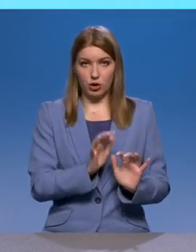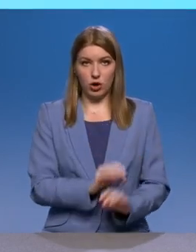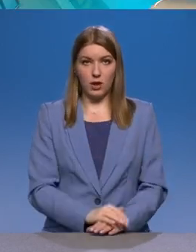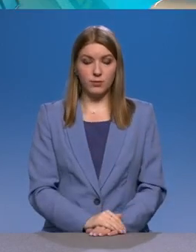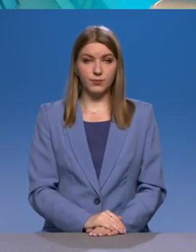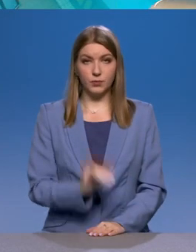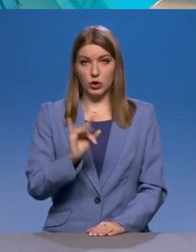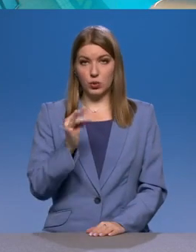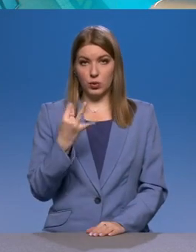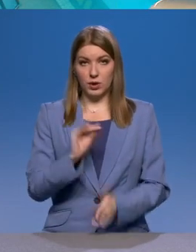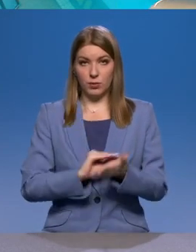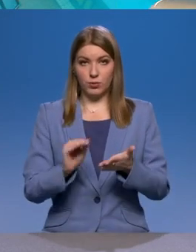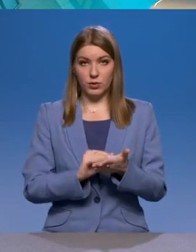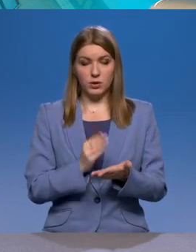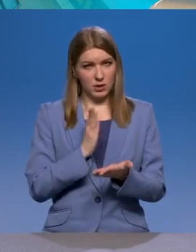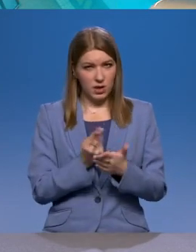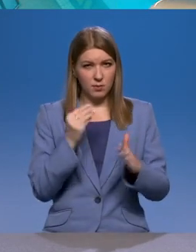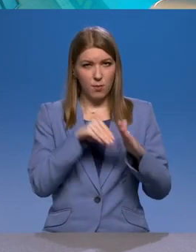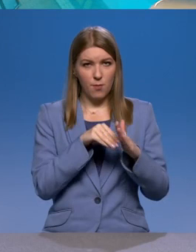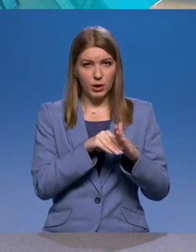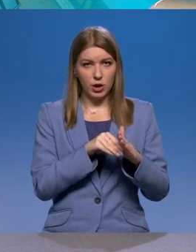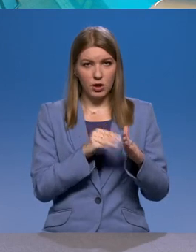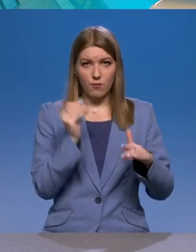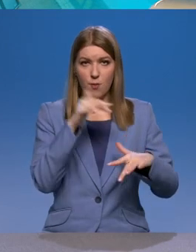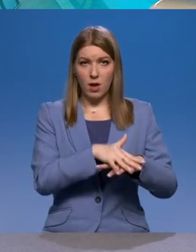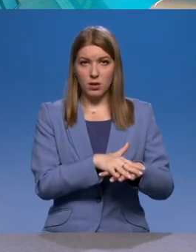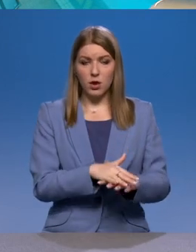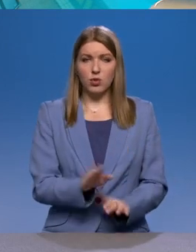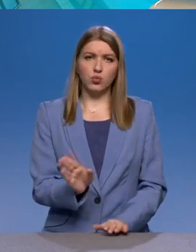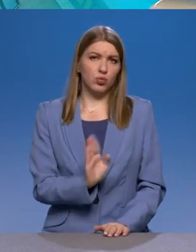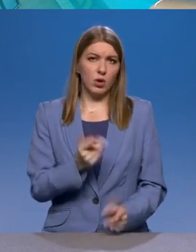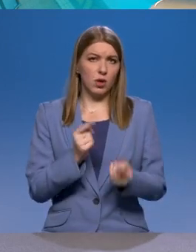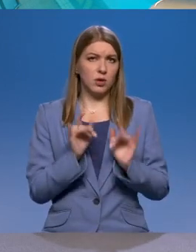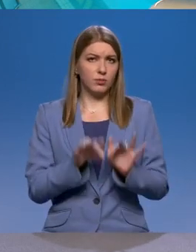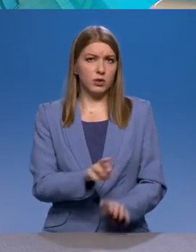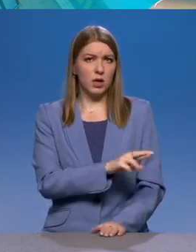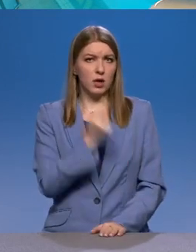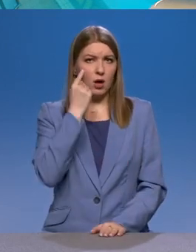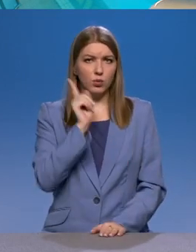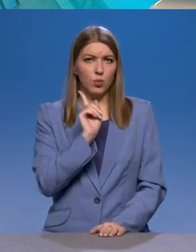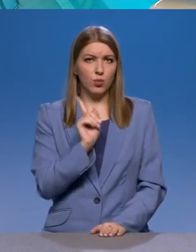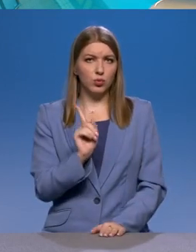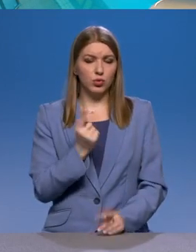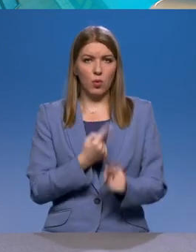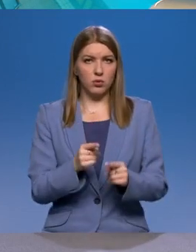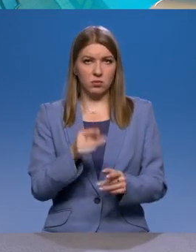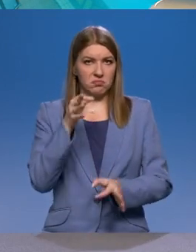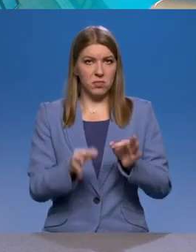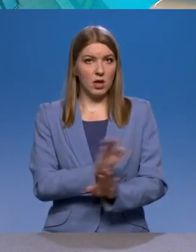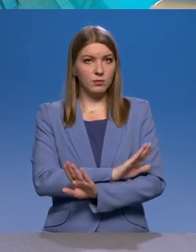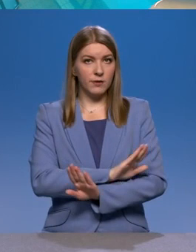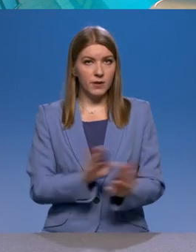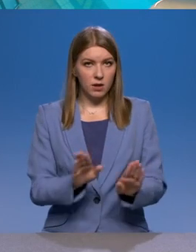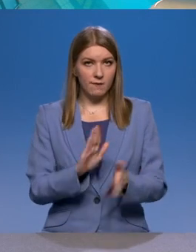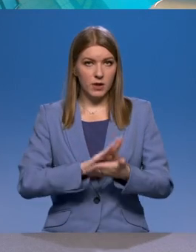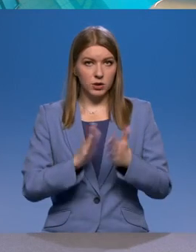сбережения. Сбережения в банке? Да, вот как раз... На самом деле, я думаю, что это совершенно несправедливая, по-моему,